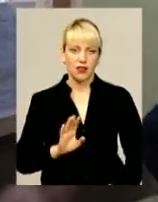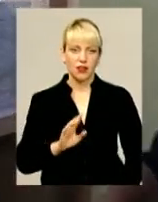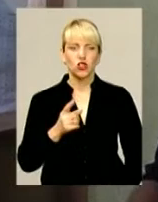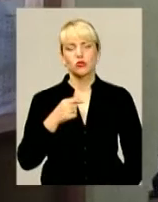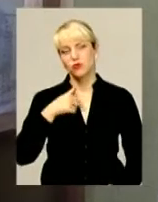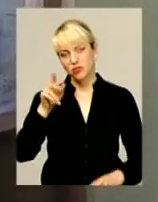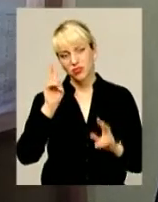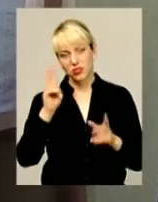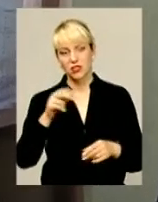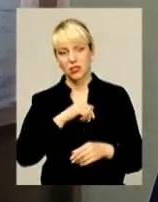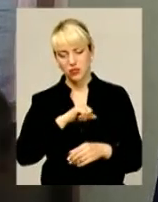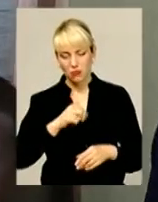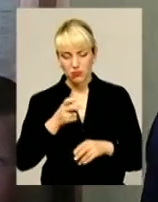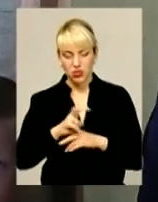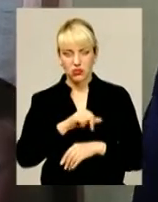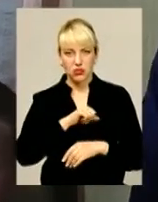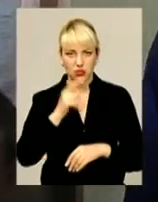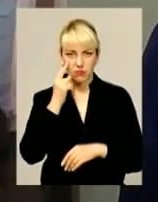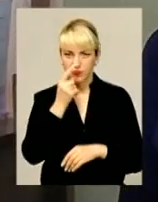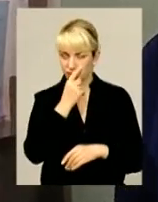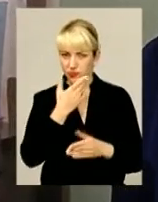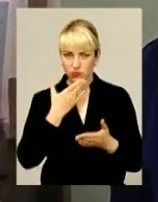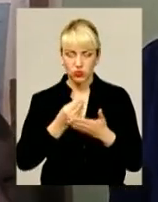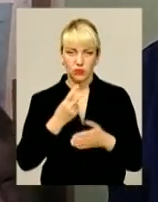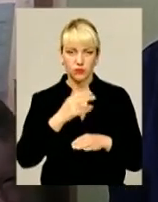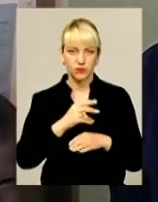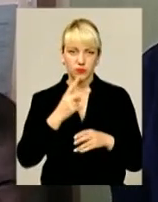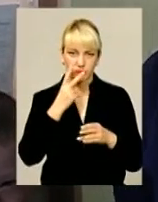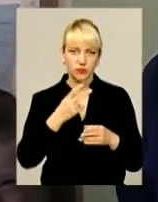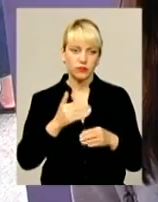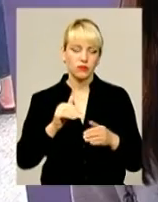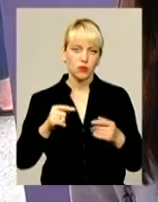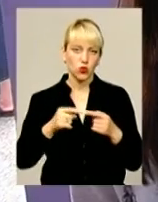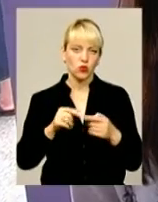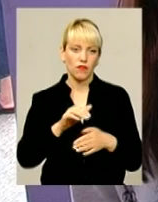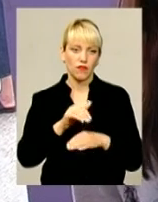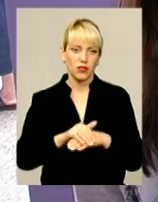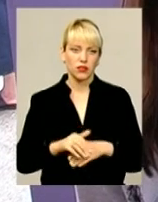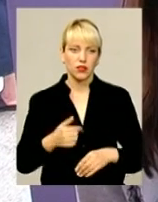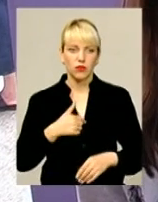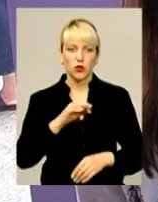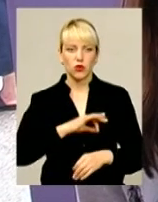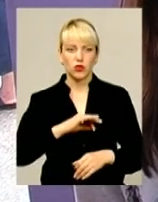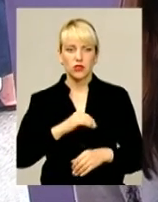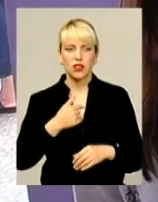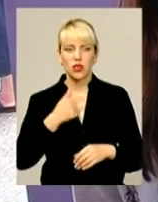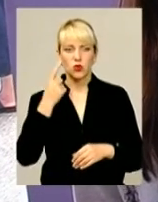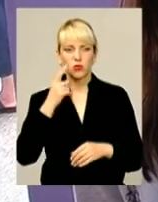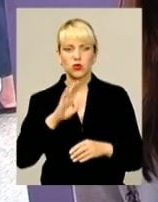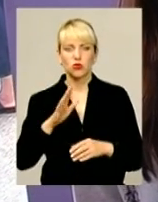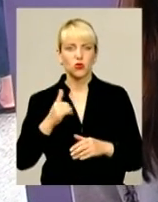Не знаю, так що з цима приходишся, але знаєш, точно вже записуєшся до того лікаря, якого хочеш. Користувалася, але думаю, що в нас це не